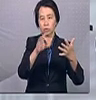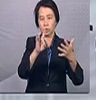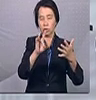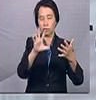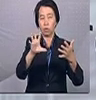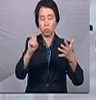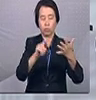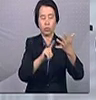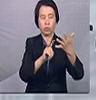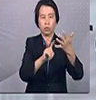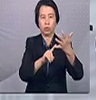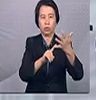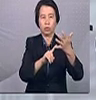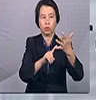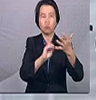2850 dan kes